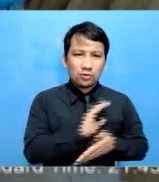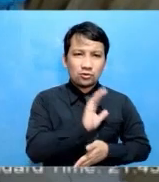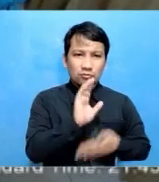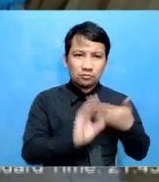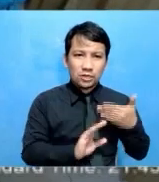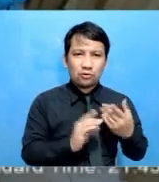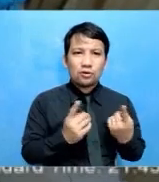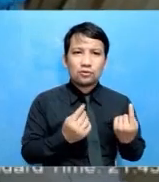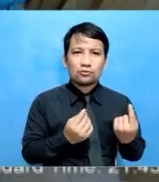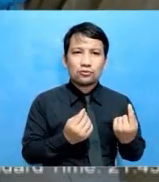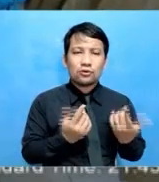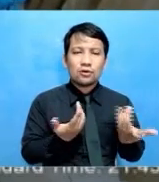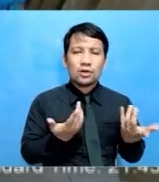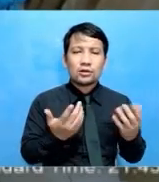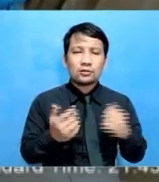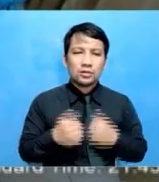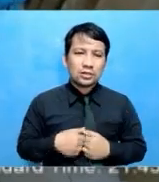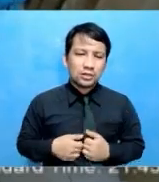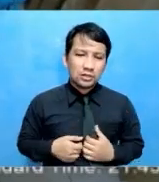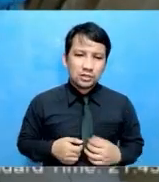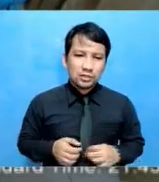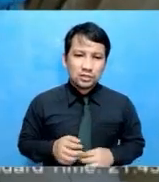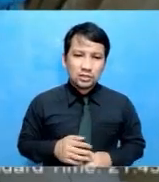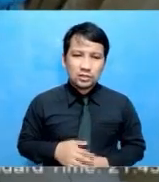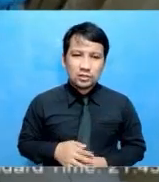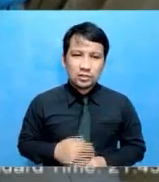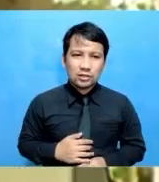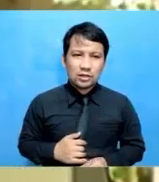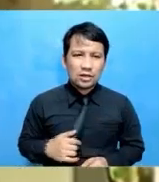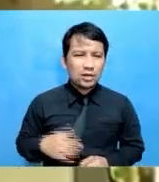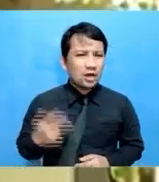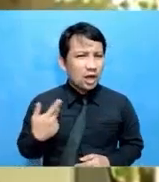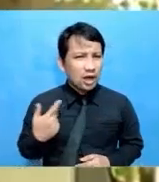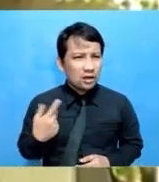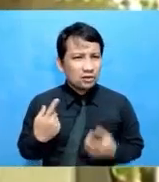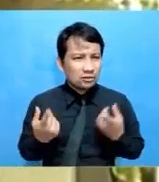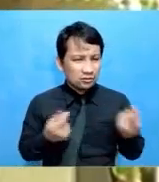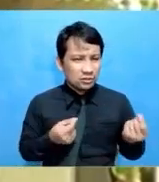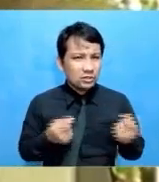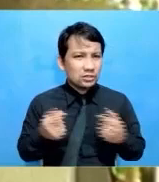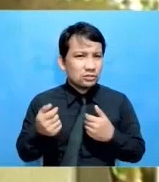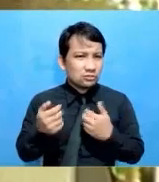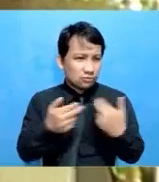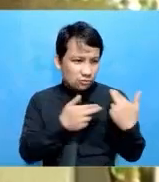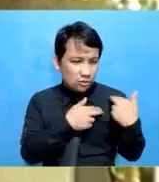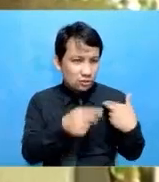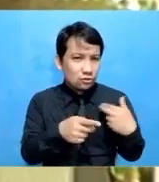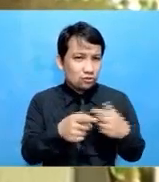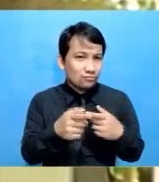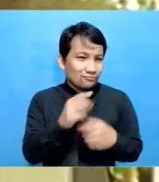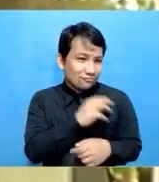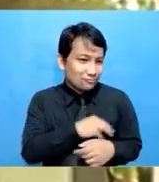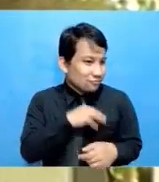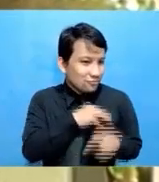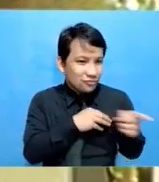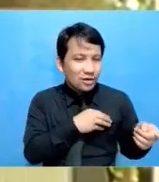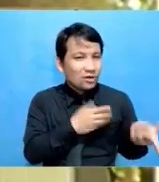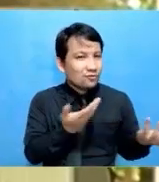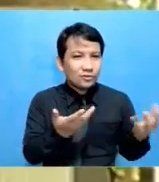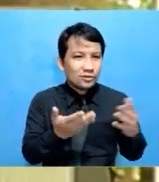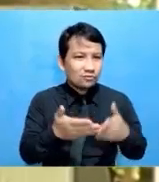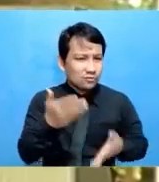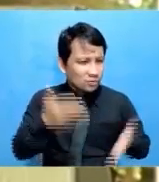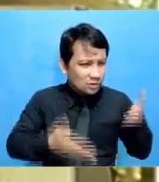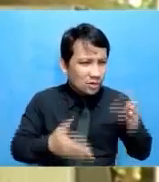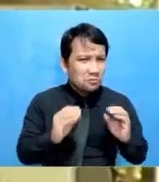task. The skills that we need to have to do the task successfully is critical thinking